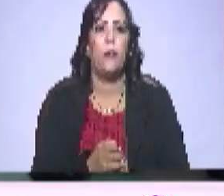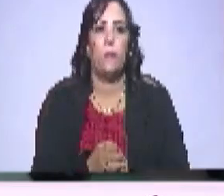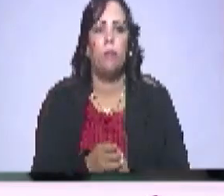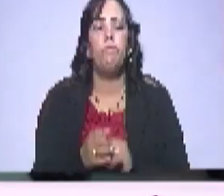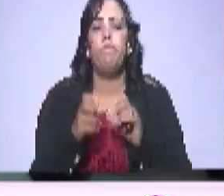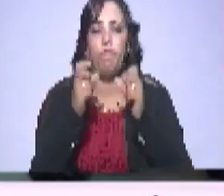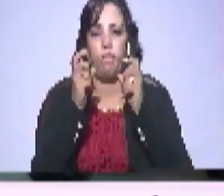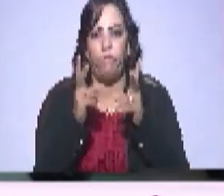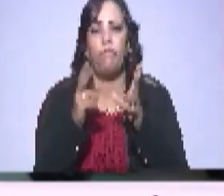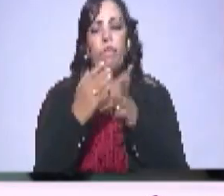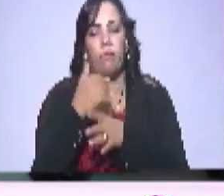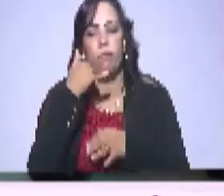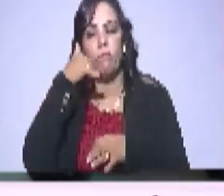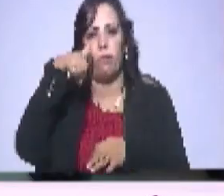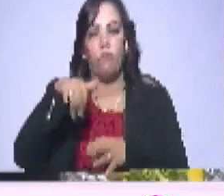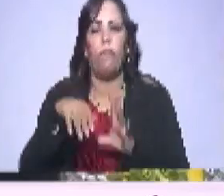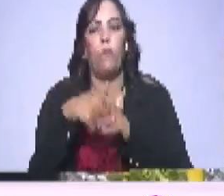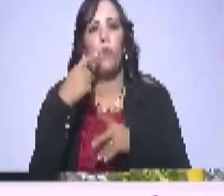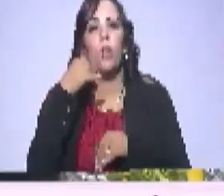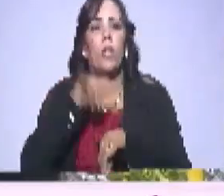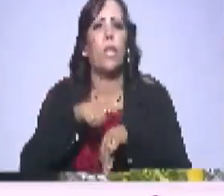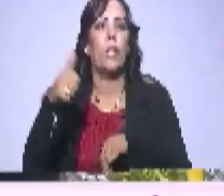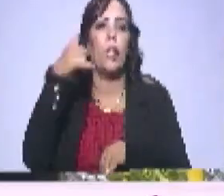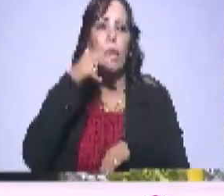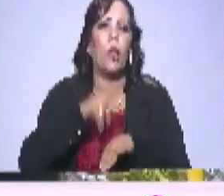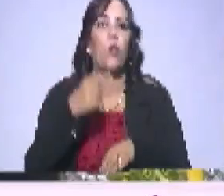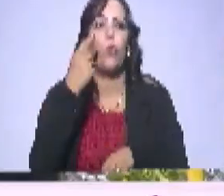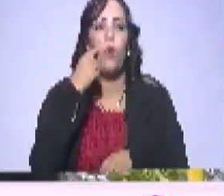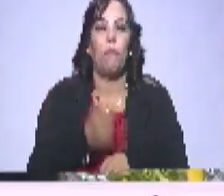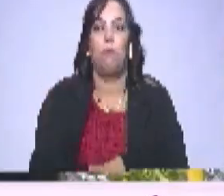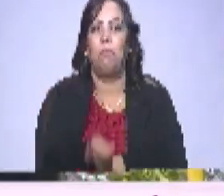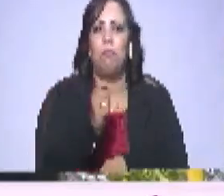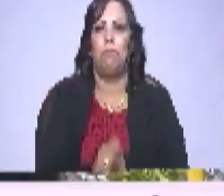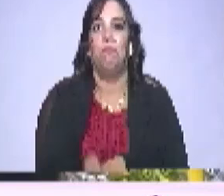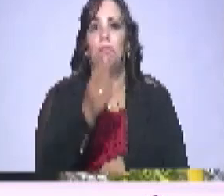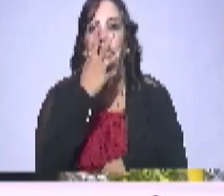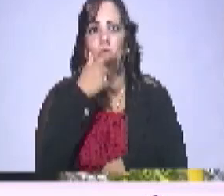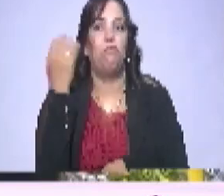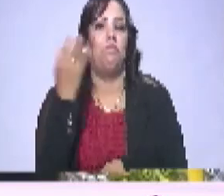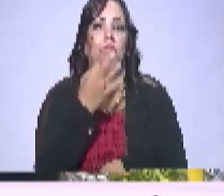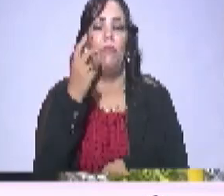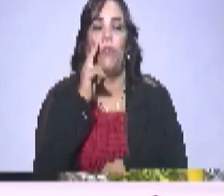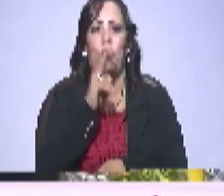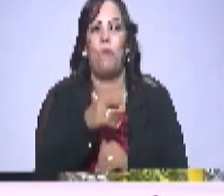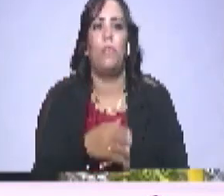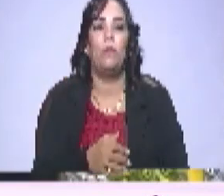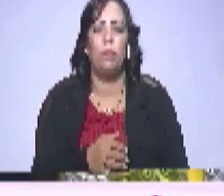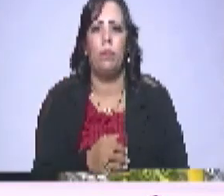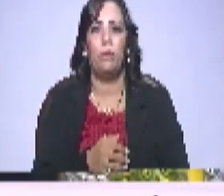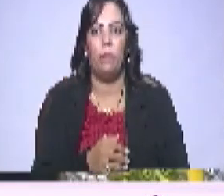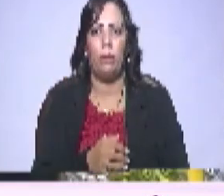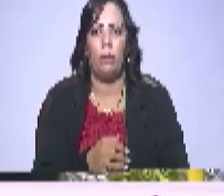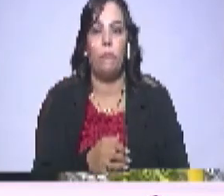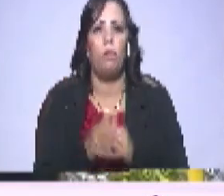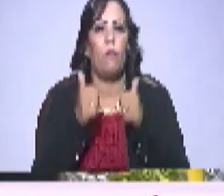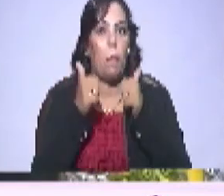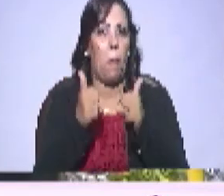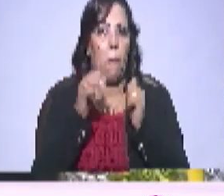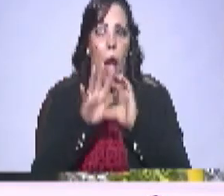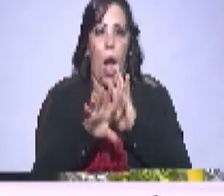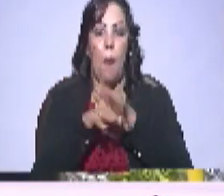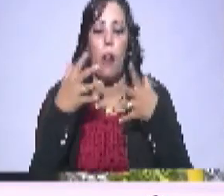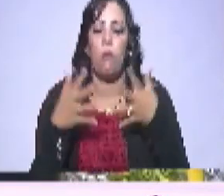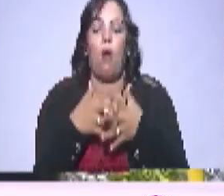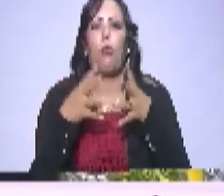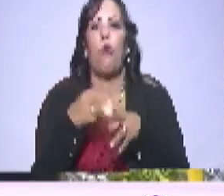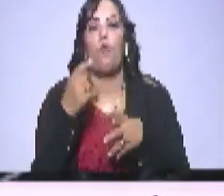طيب لغايه لما ترجع لنا مره ثانيه احنا كده. شايفه الكلام؟ حلو قوي. خلاص؟ خلاص كده عملنا السلطه